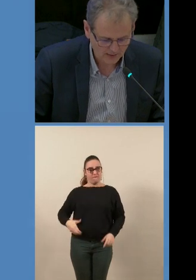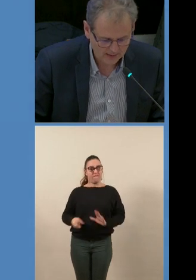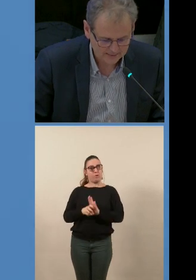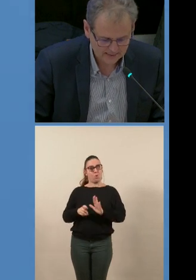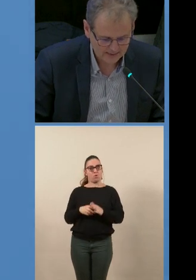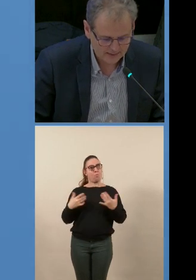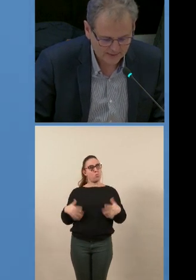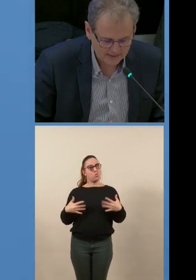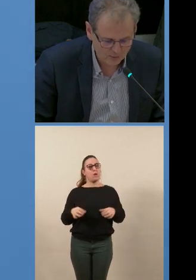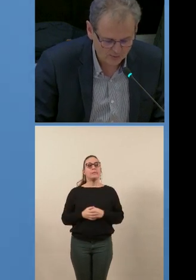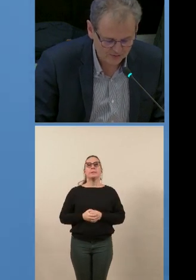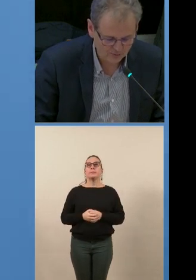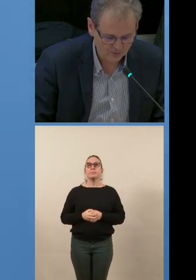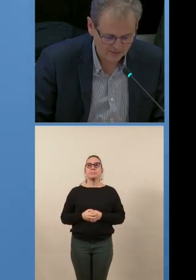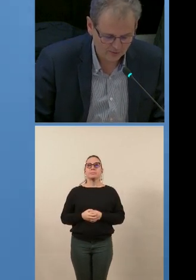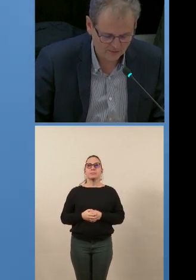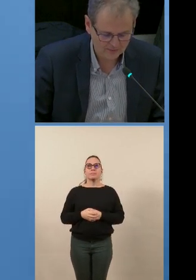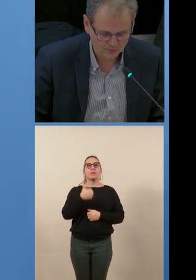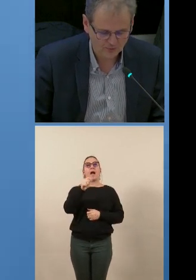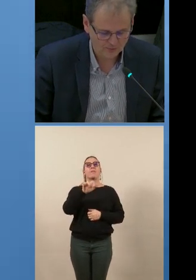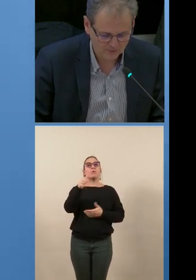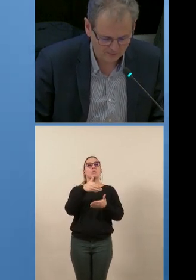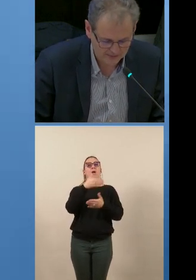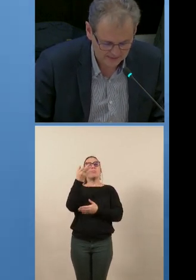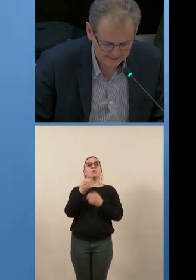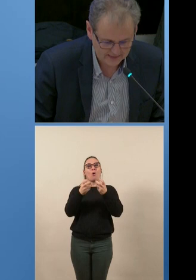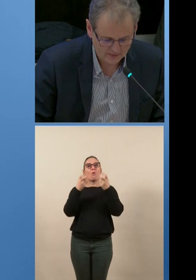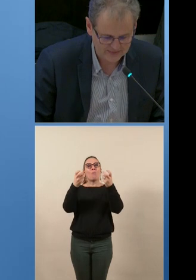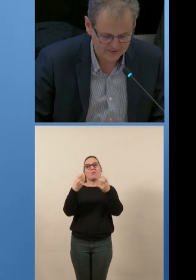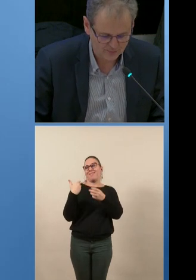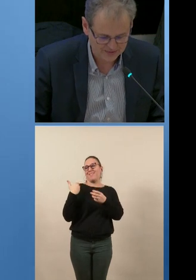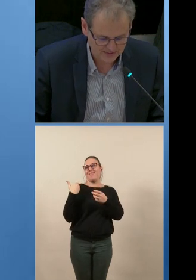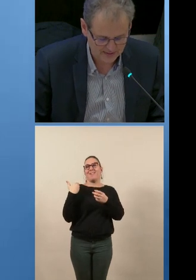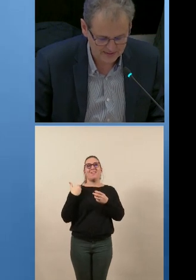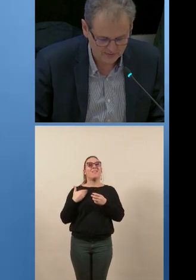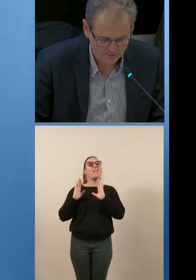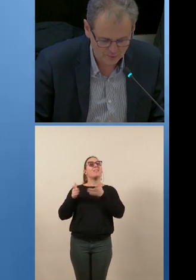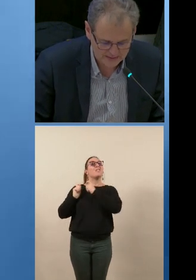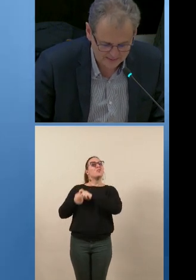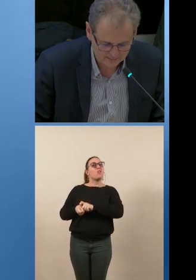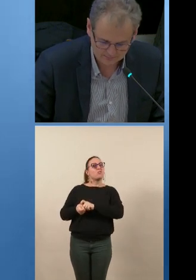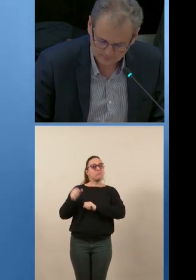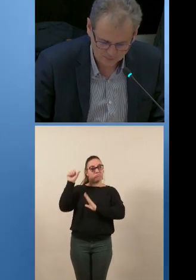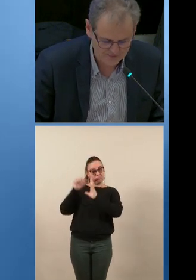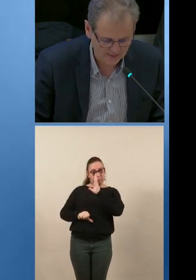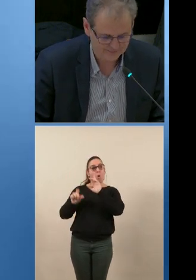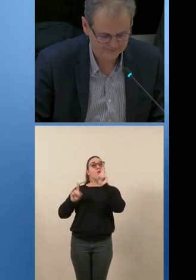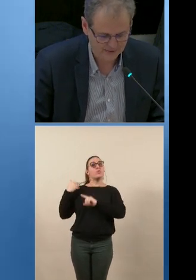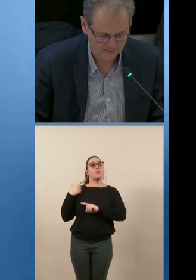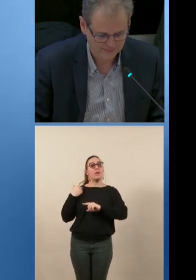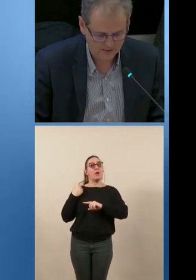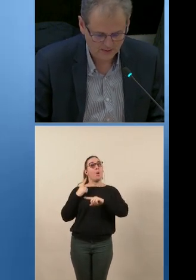Grenoble après l'augmentation de 1,5 % dont nous avons parlé en décision modificative en juillet plus